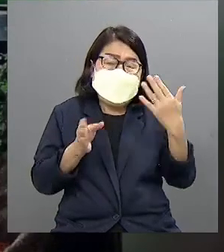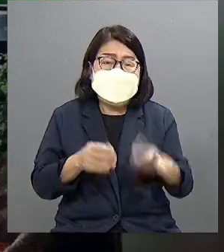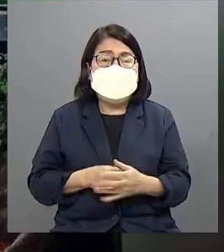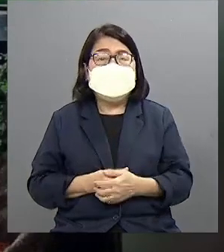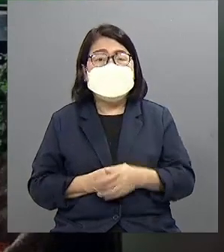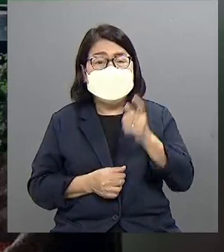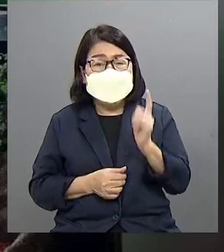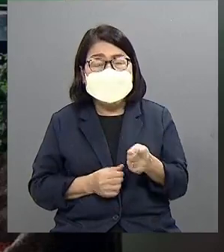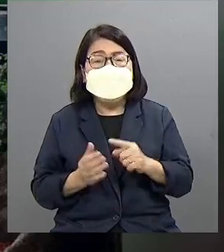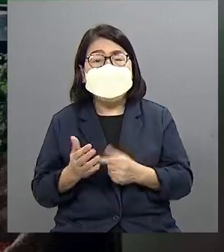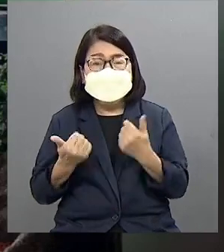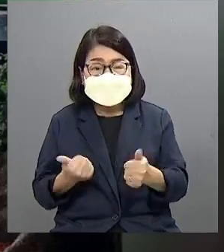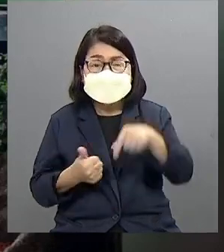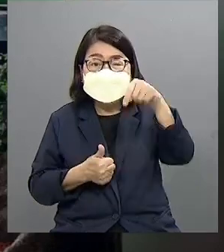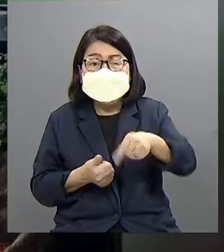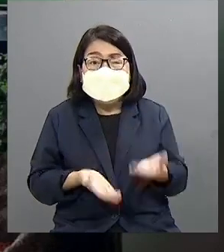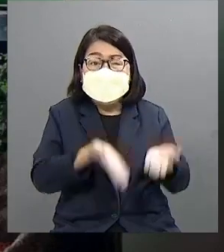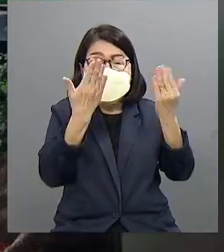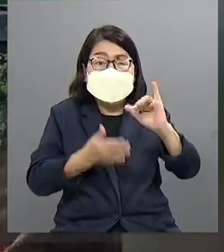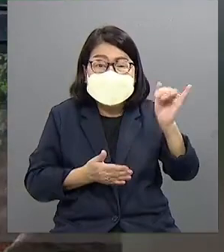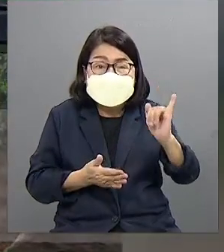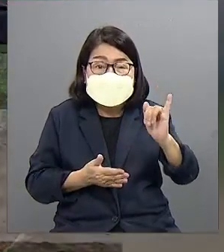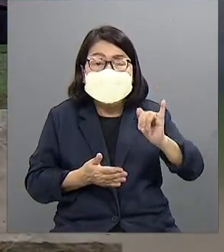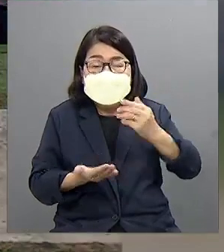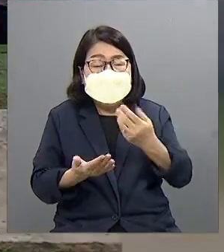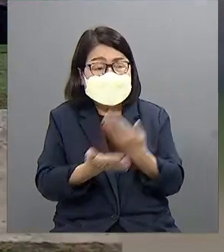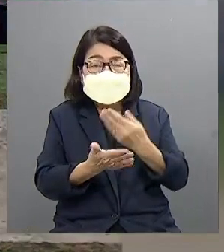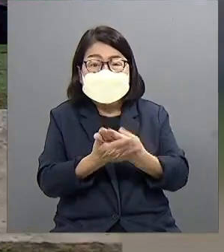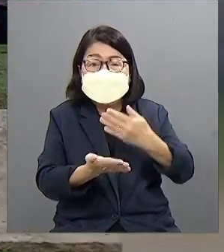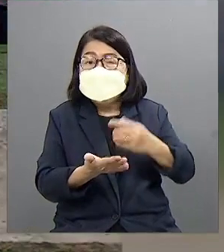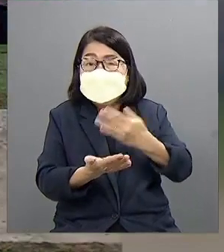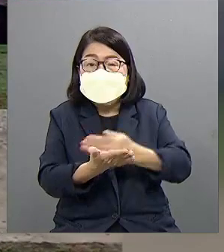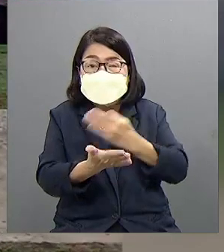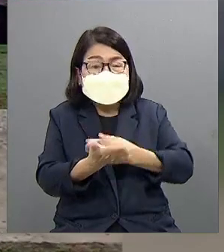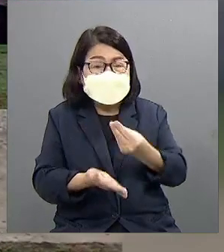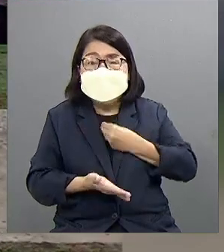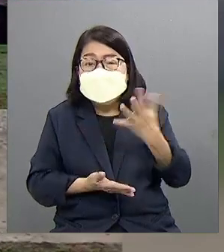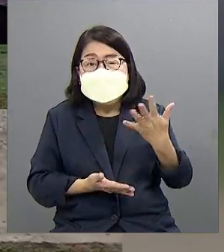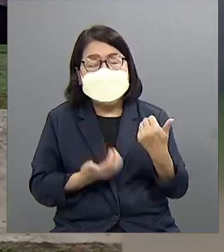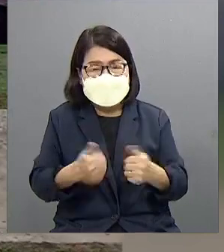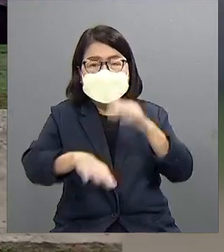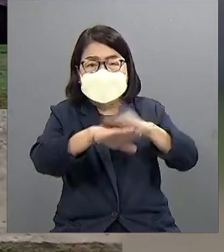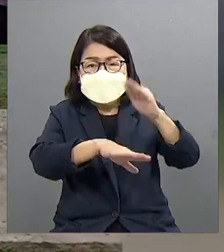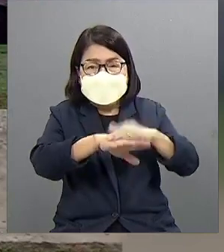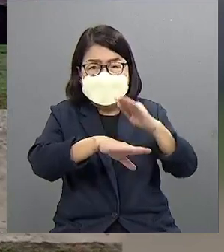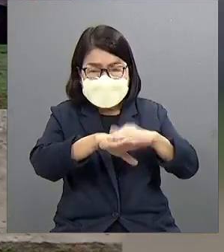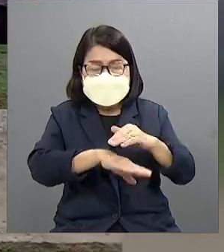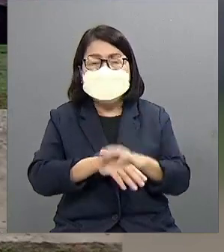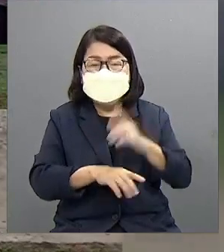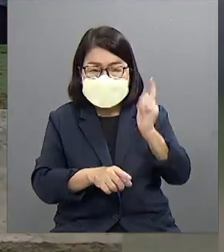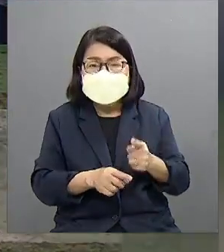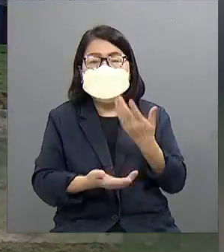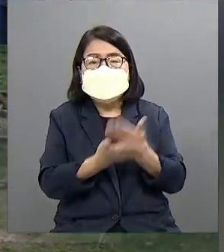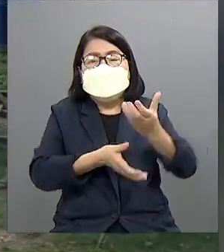ที่ใช้พื้นที่ซึ่งปัจจุบันการรถไฟอยู่ระหว่างเร่งรัดเพื่อรับมอบพื้นที่คืนค่ะหาก